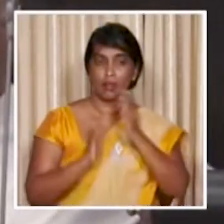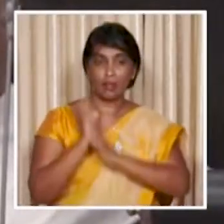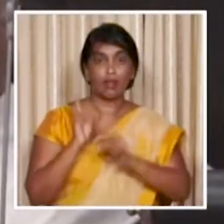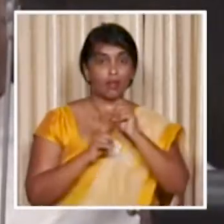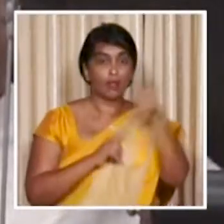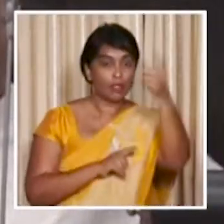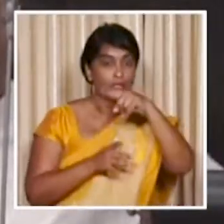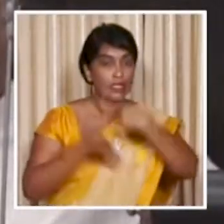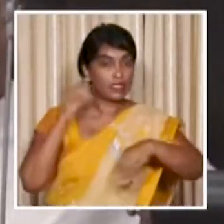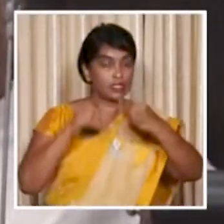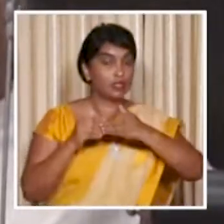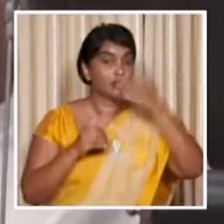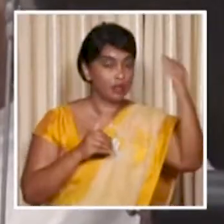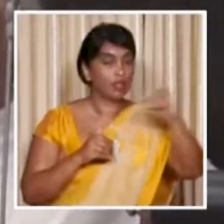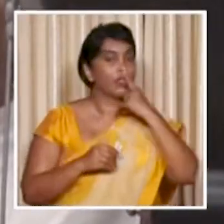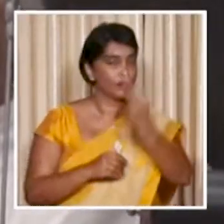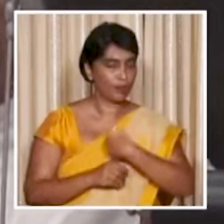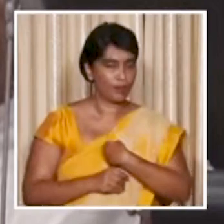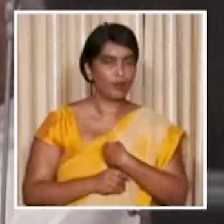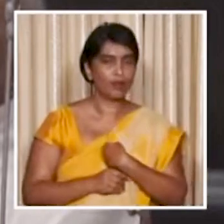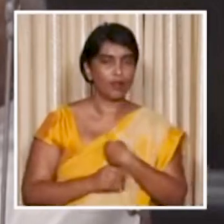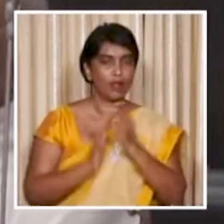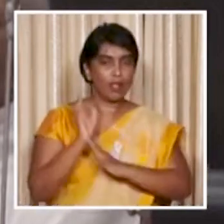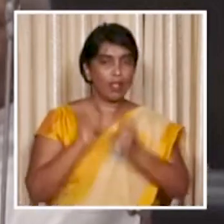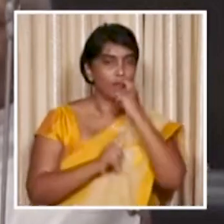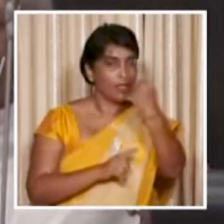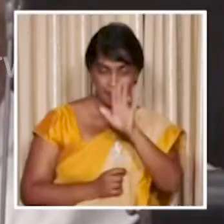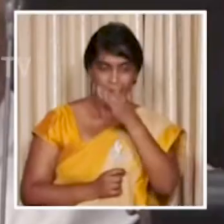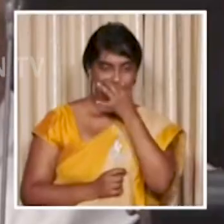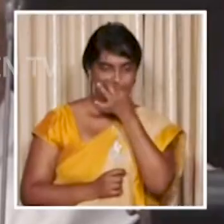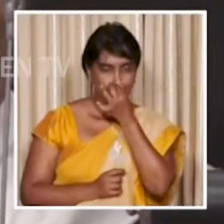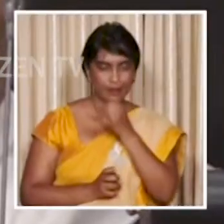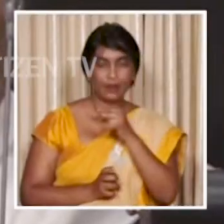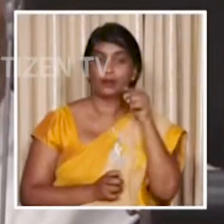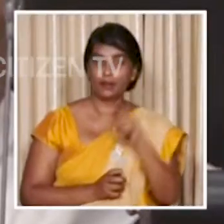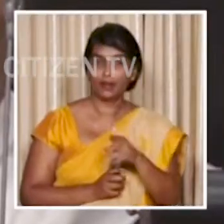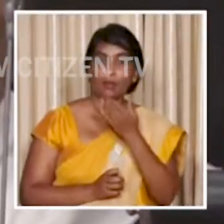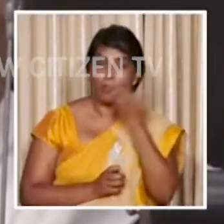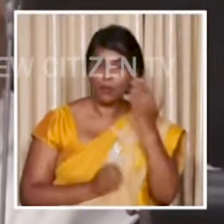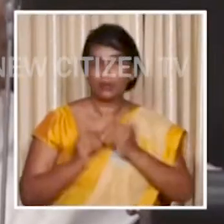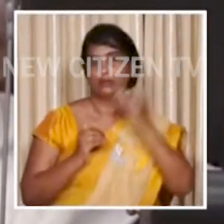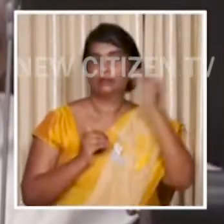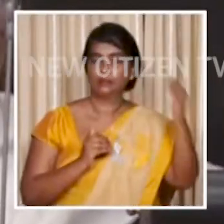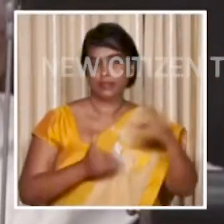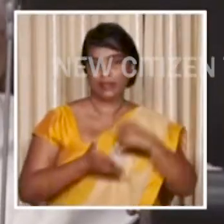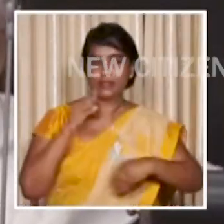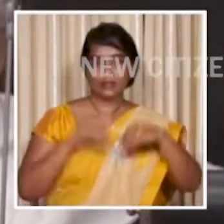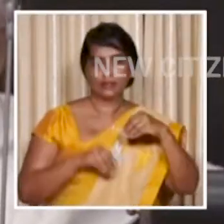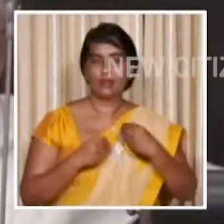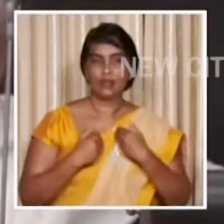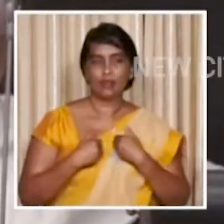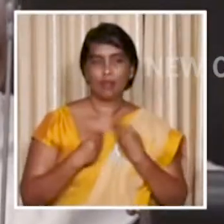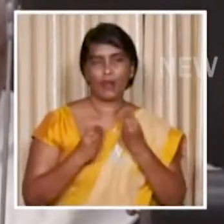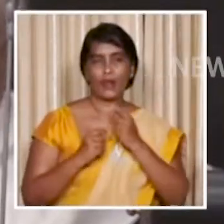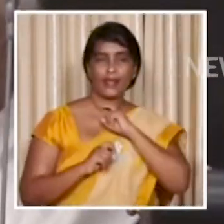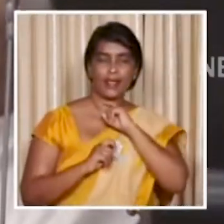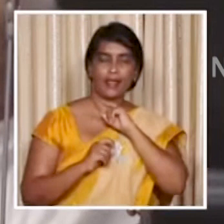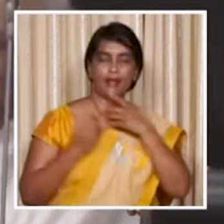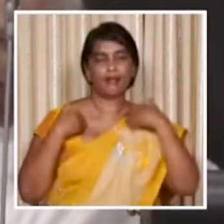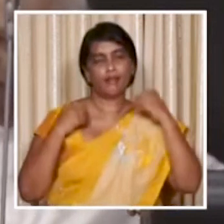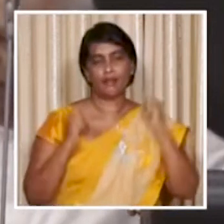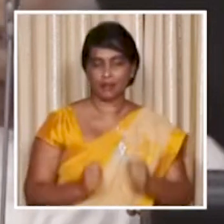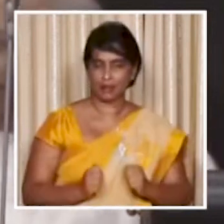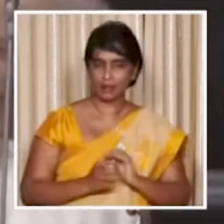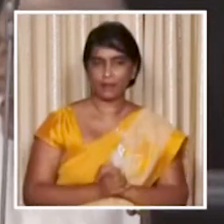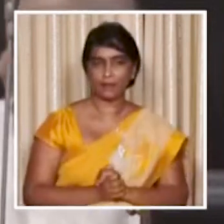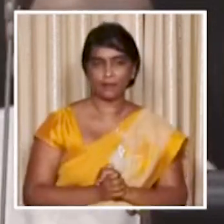mantriතුමන්ලා කිව්වා ඡන්දේ කල් දාන්න කියලා. මේ mantriතුමන්ලා කියලා තියෙනවා. මේක පුළුවන් නම් කල් දාන්න අපි ටිකක් කෑ ගහලා ඊට පස්සේ වාඩි වෙනවා